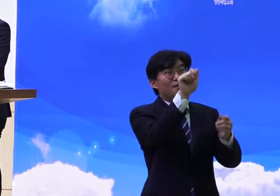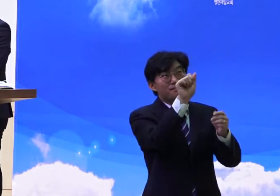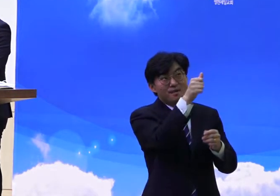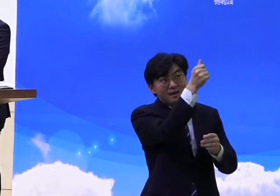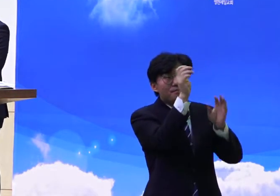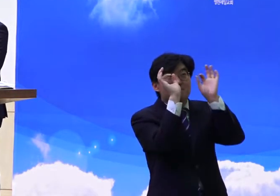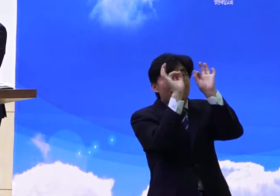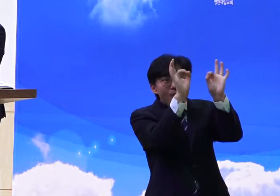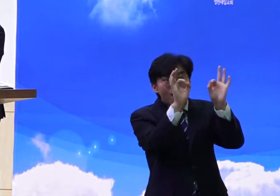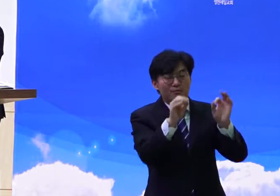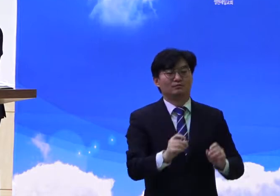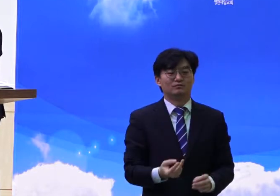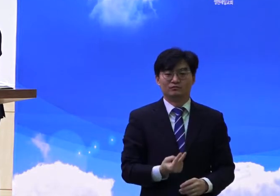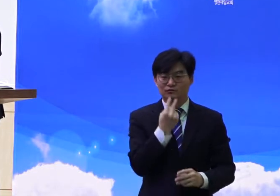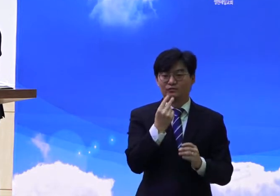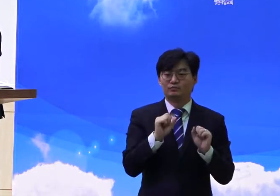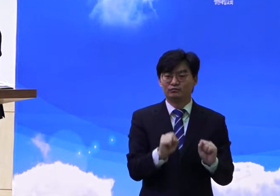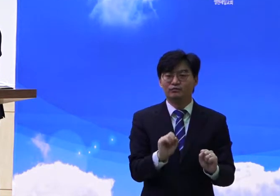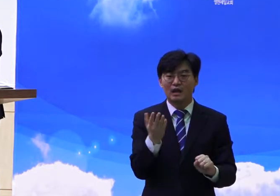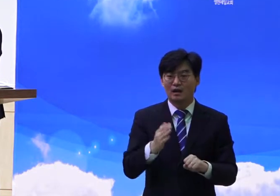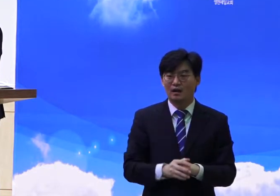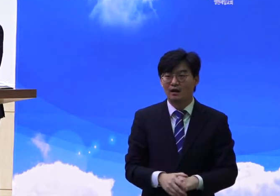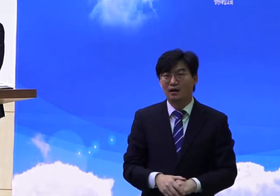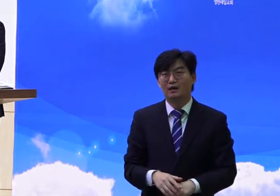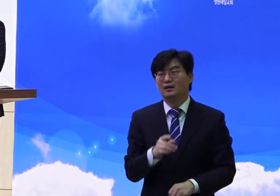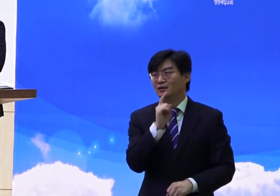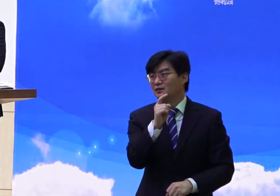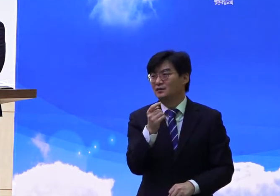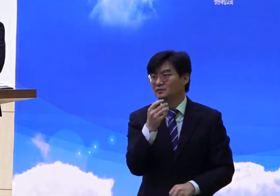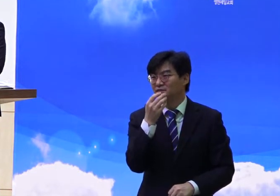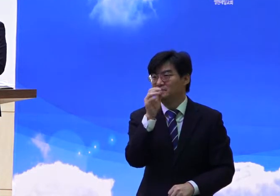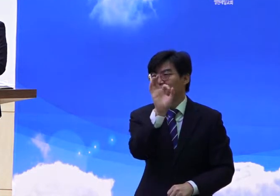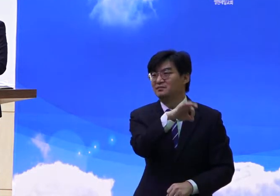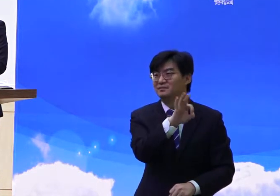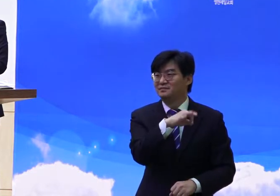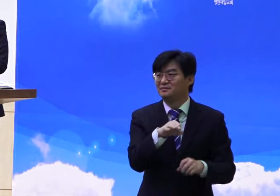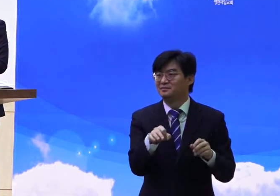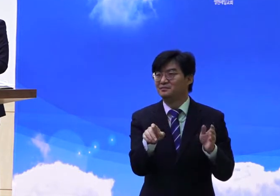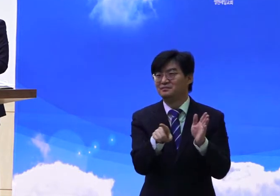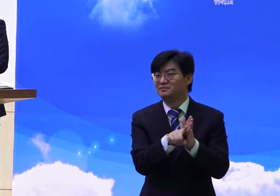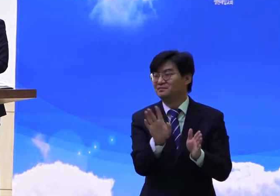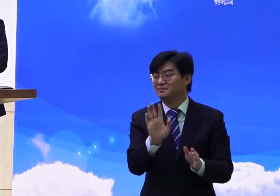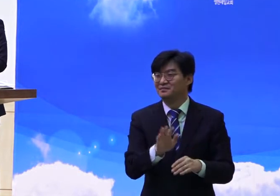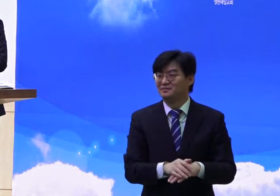살았습니다. 물론 쳐다보지 않는 사람들은 다 죽었습니다.